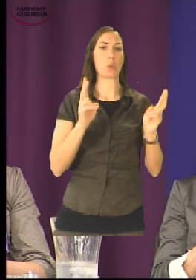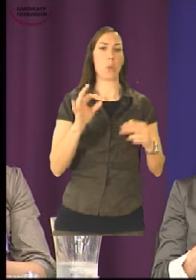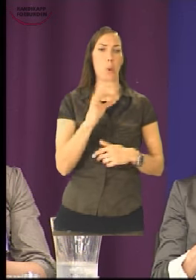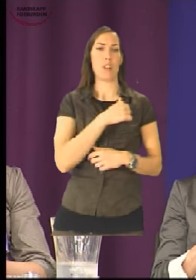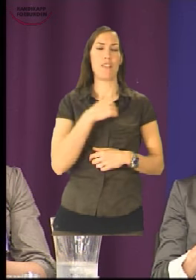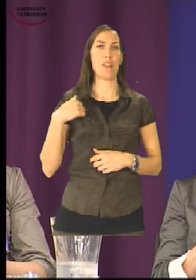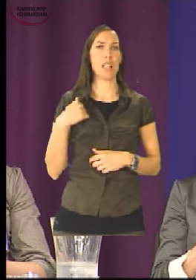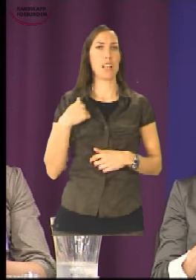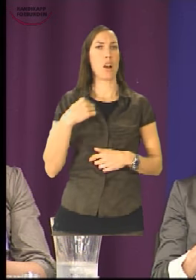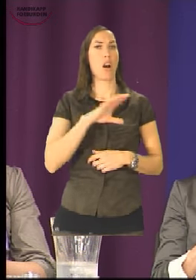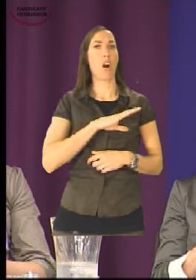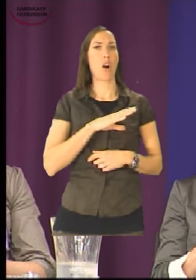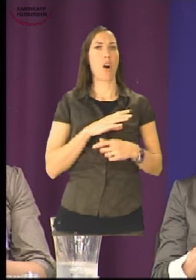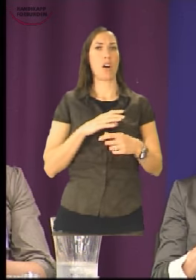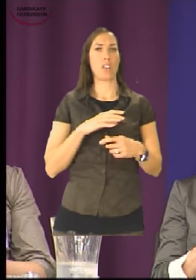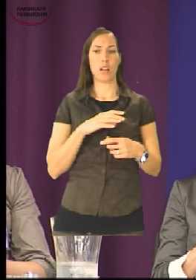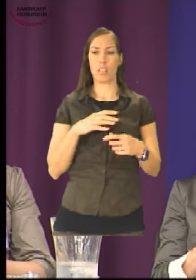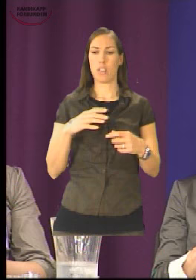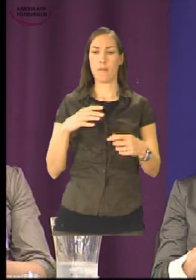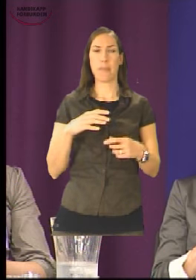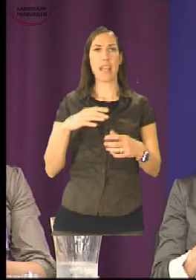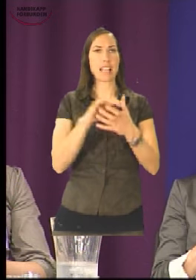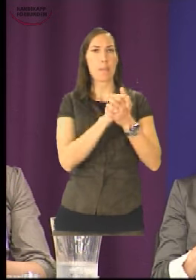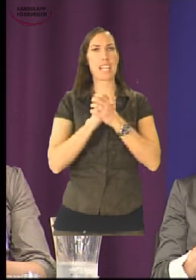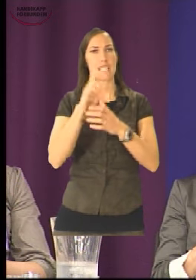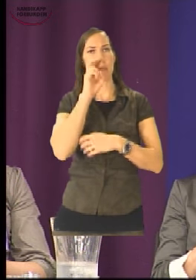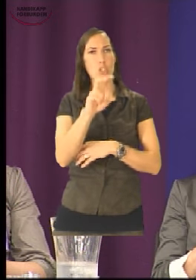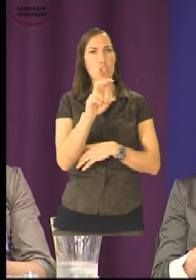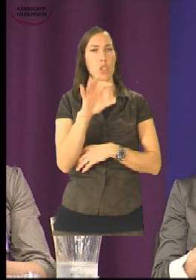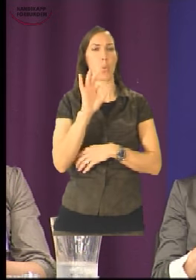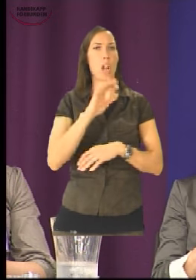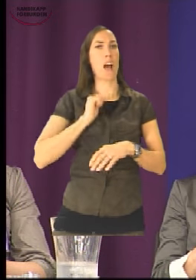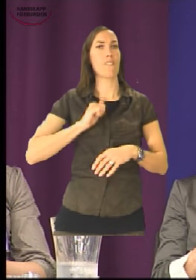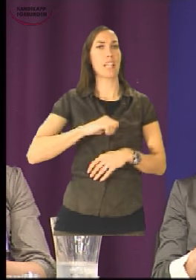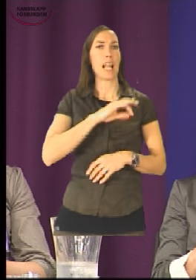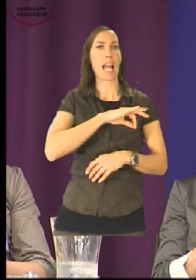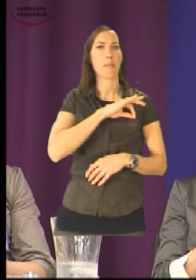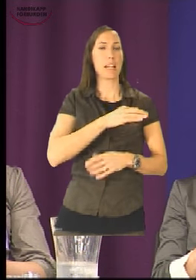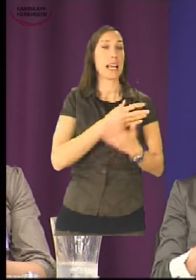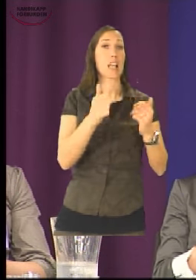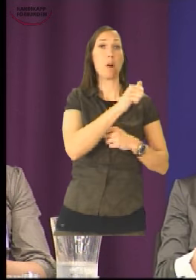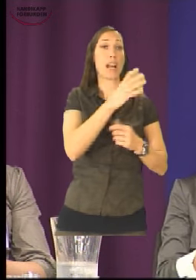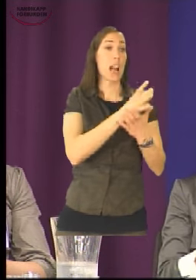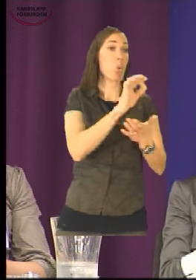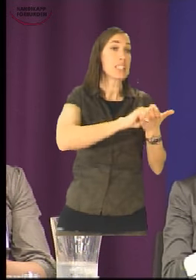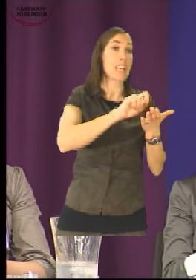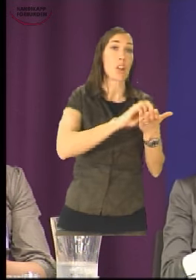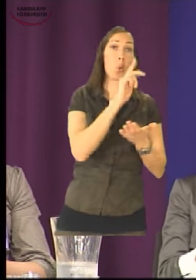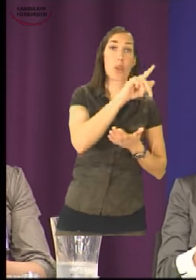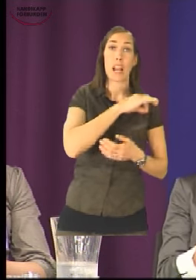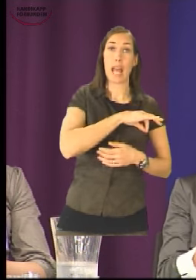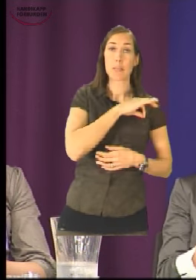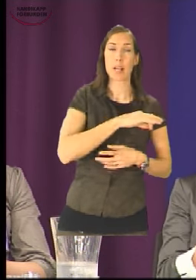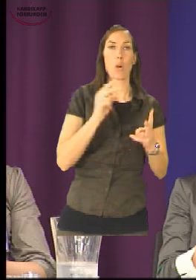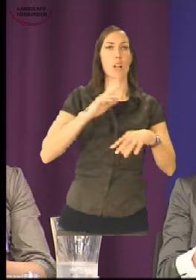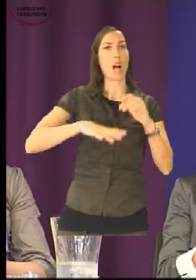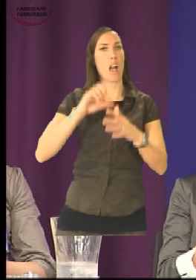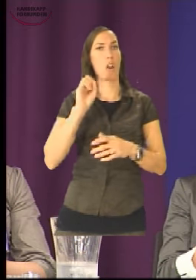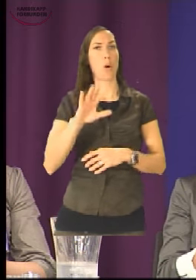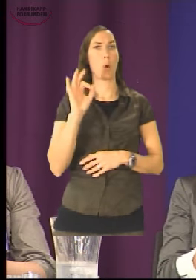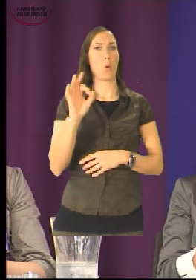en samsyn kring användandet av läkemedel. Läkemedel är inte bara föreskrivandet, det är också möjligheten att kunna